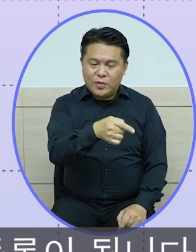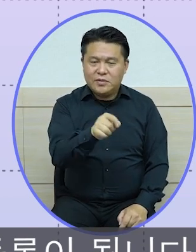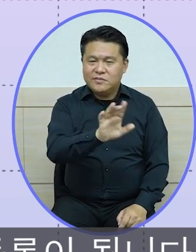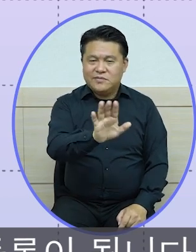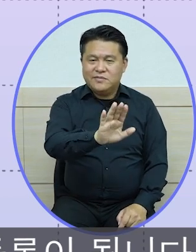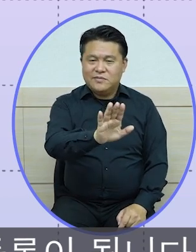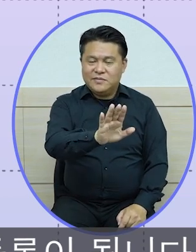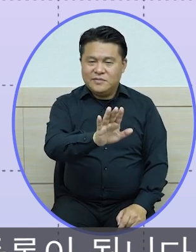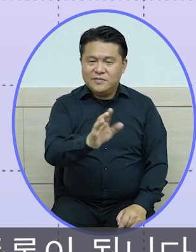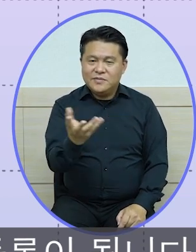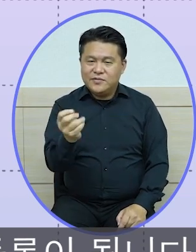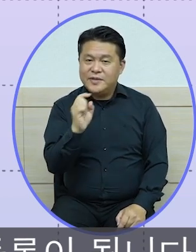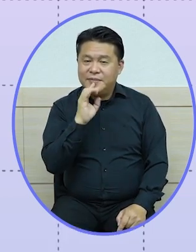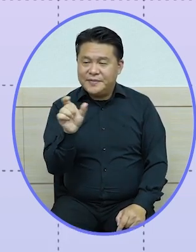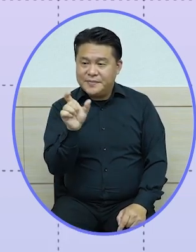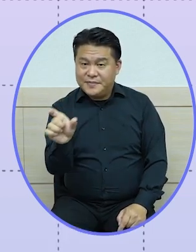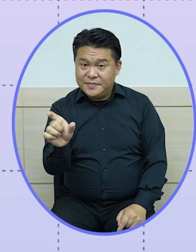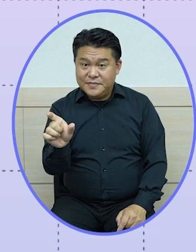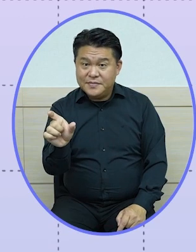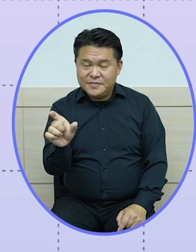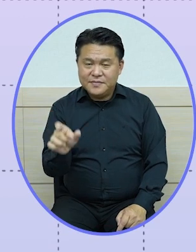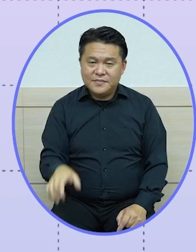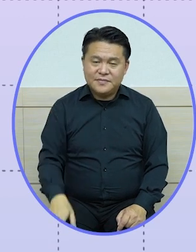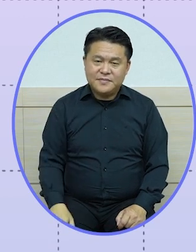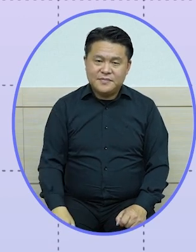이제 정상적으로 등록이 됩니다.